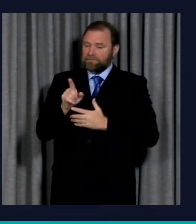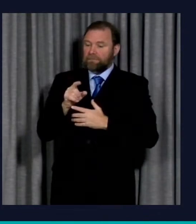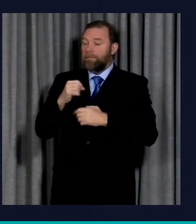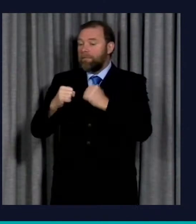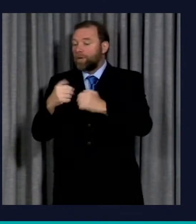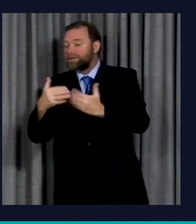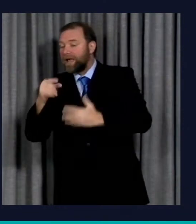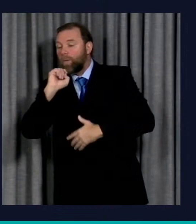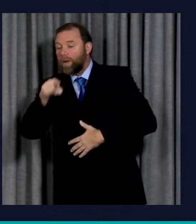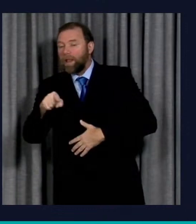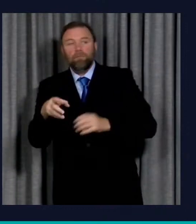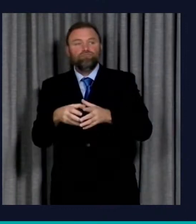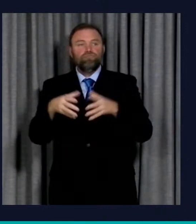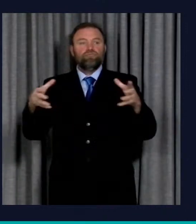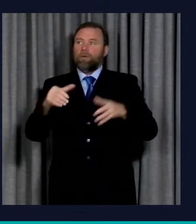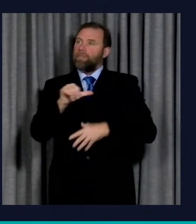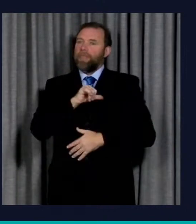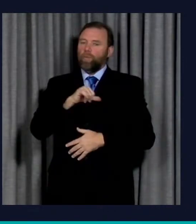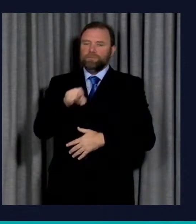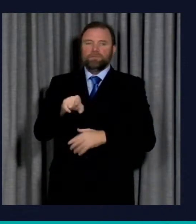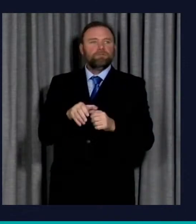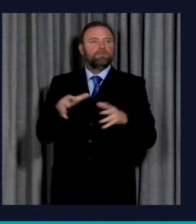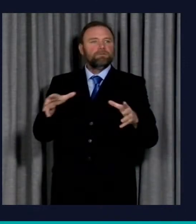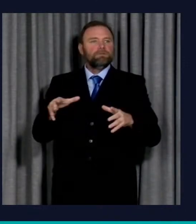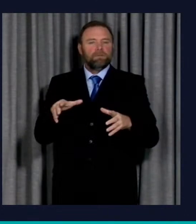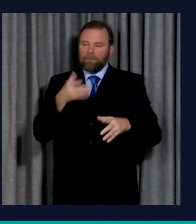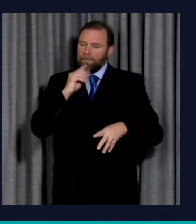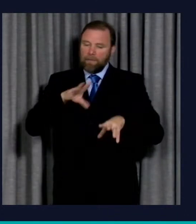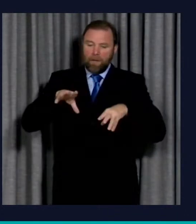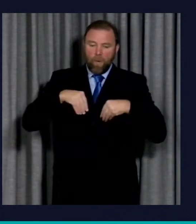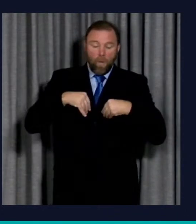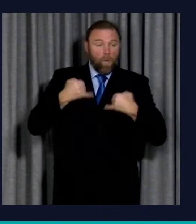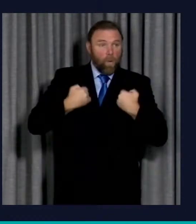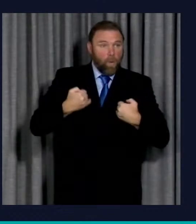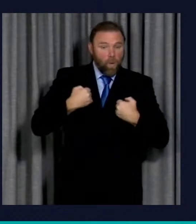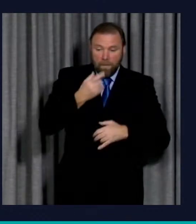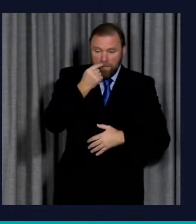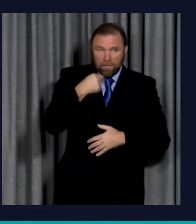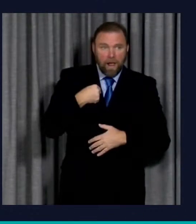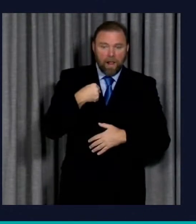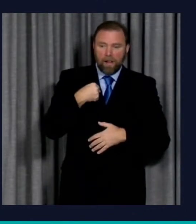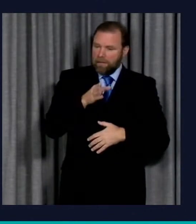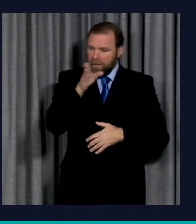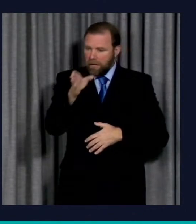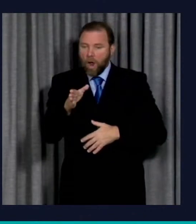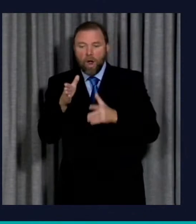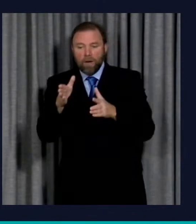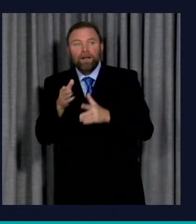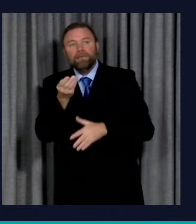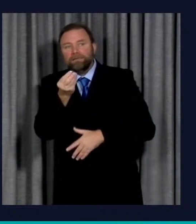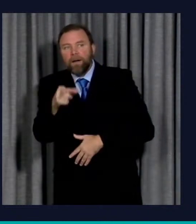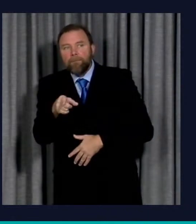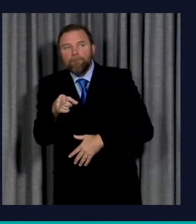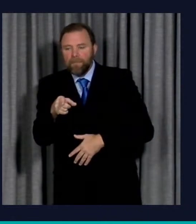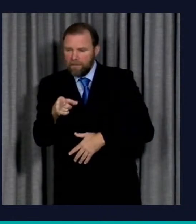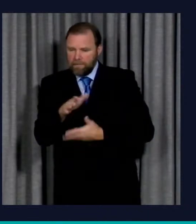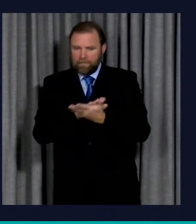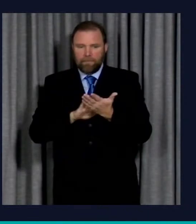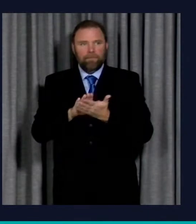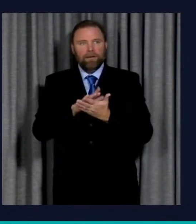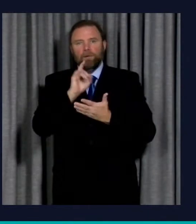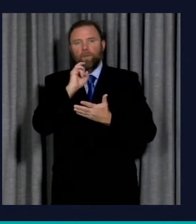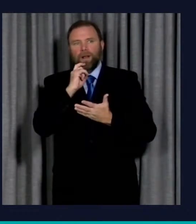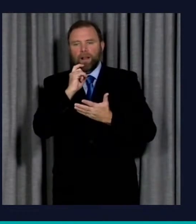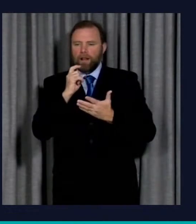dydd, erbyn yr wythnos nesaf, bydd miloedd o bobl yn cwmpo'n dost